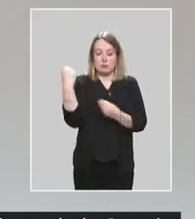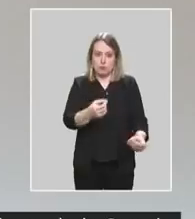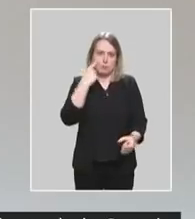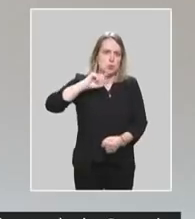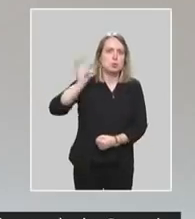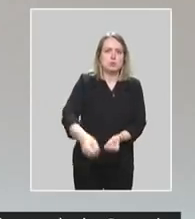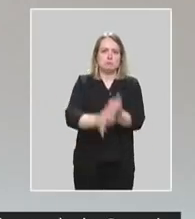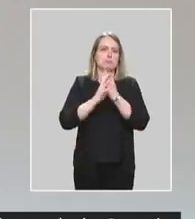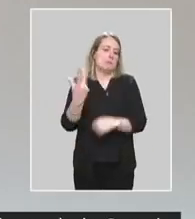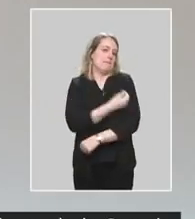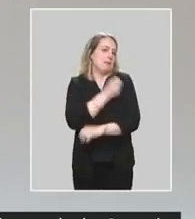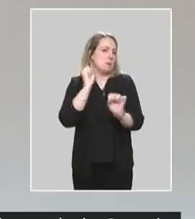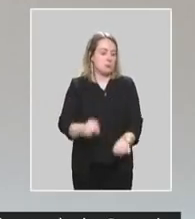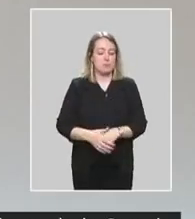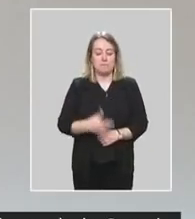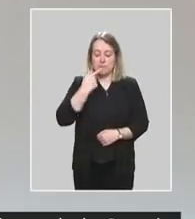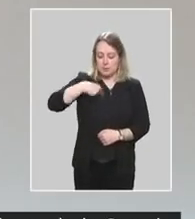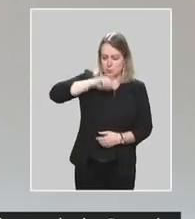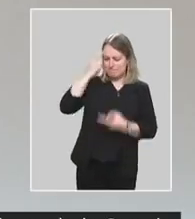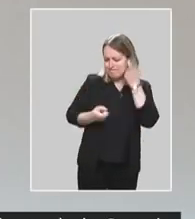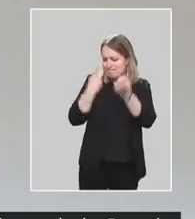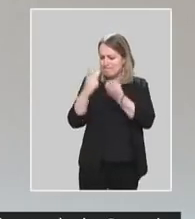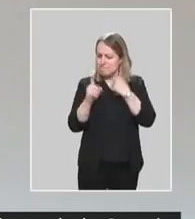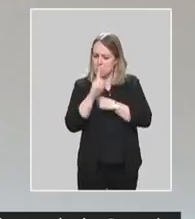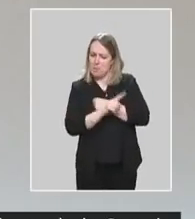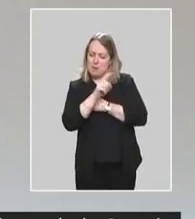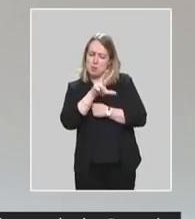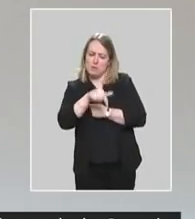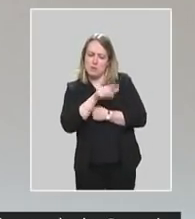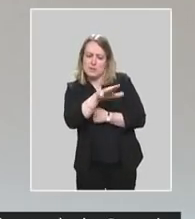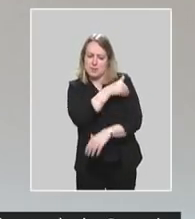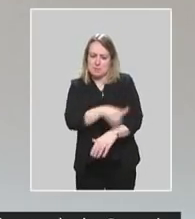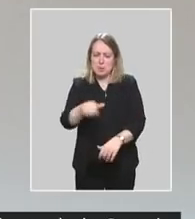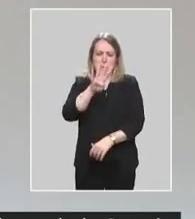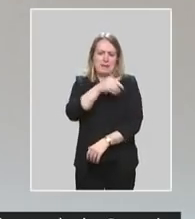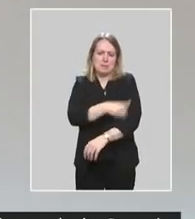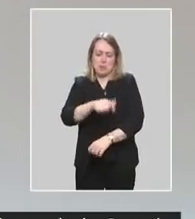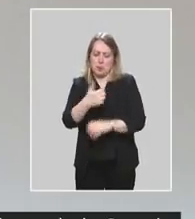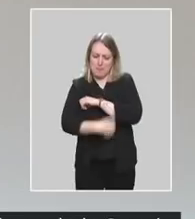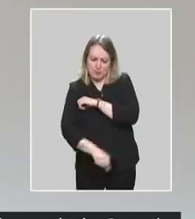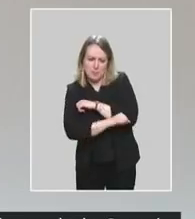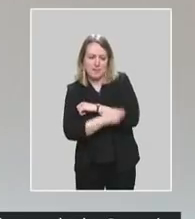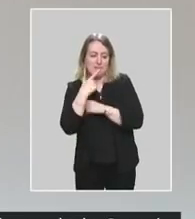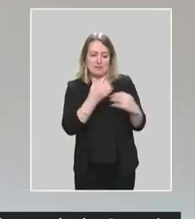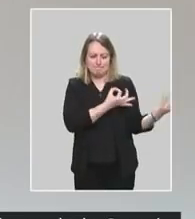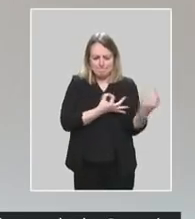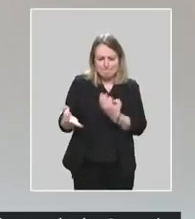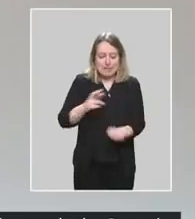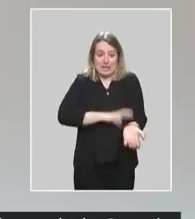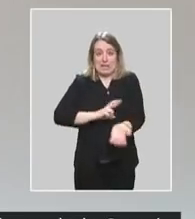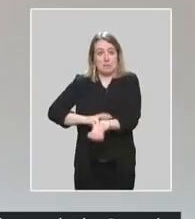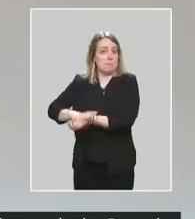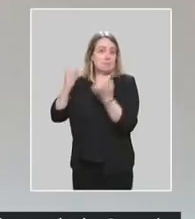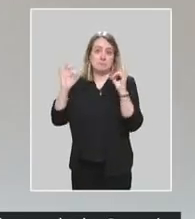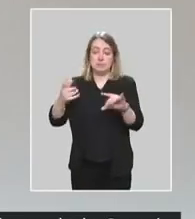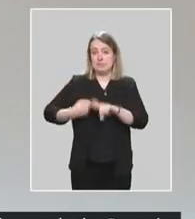qui veut dire qu'on a fait des projections en montant à 3,5 millions, 4 millions de vaccinations par semaine. Nous retrouvons des rythmes de vaccination analogues